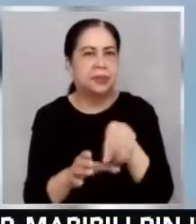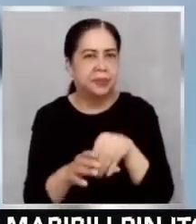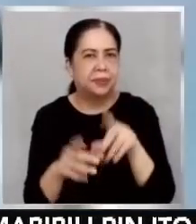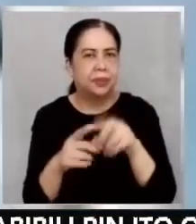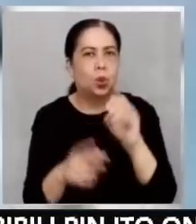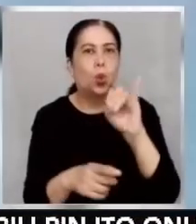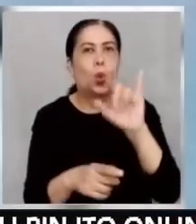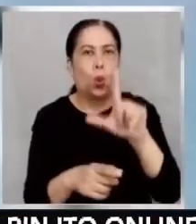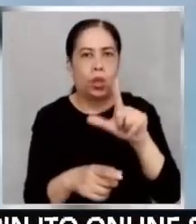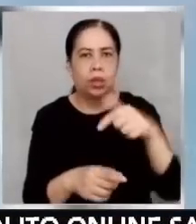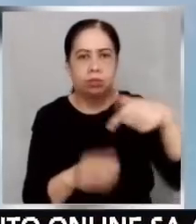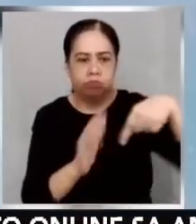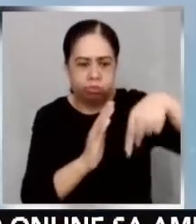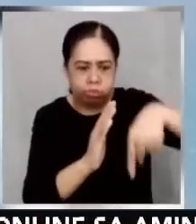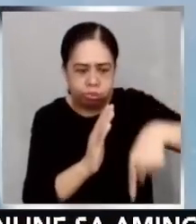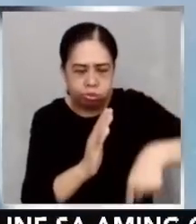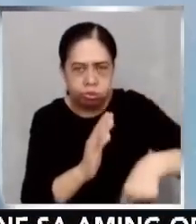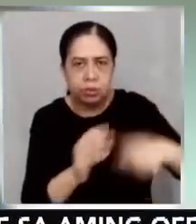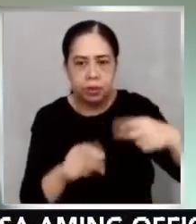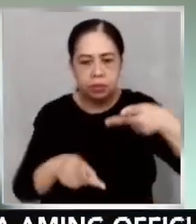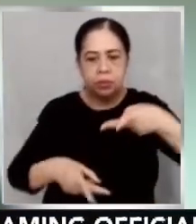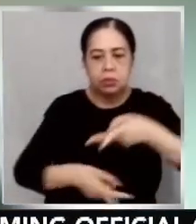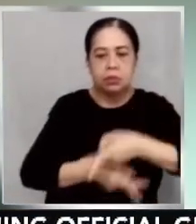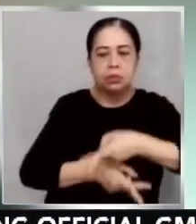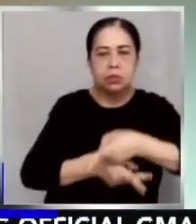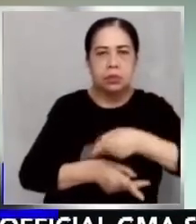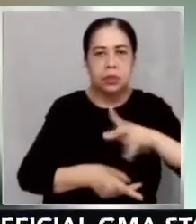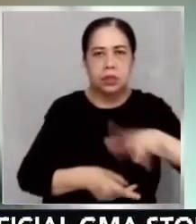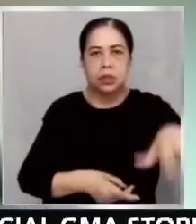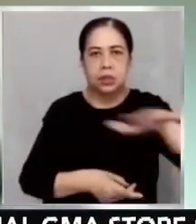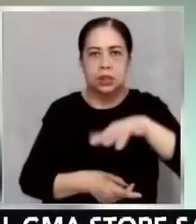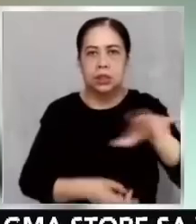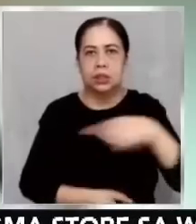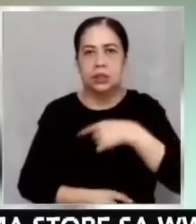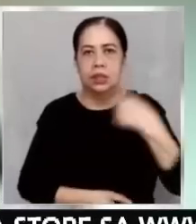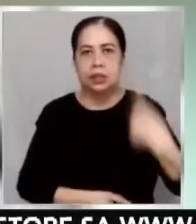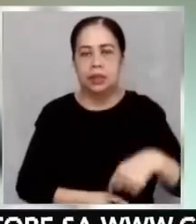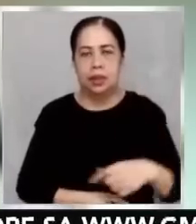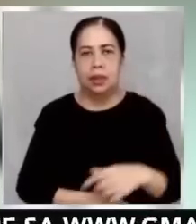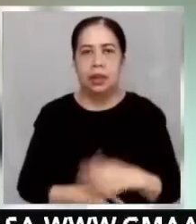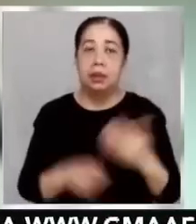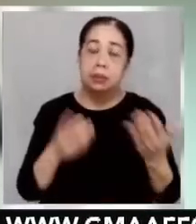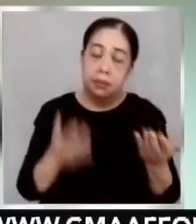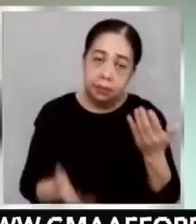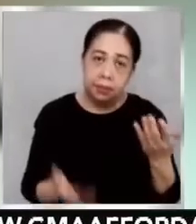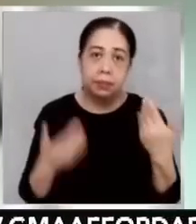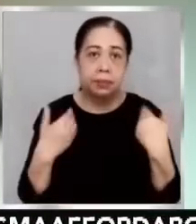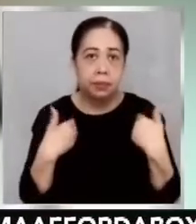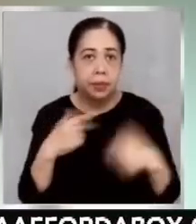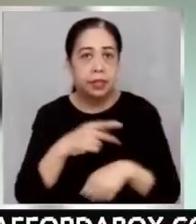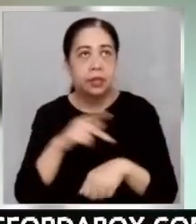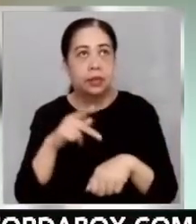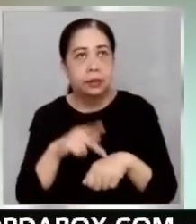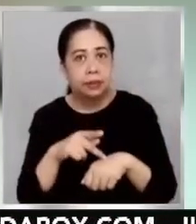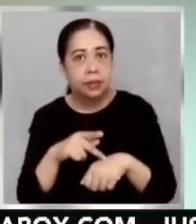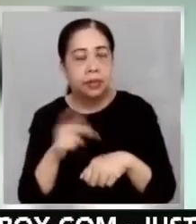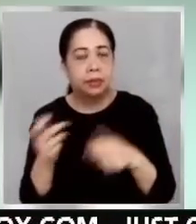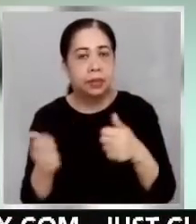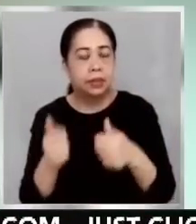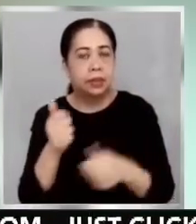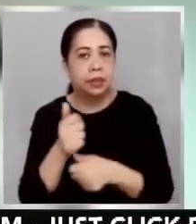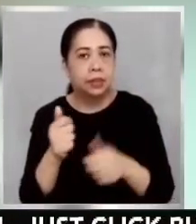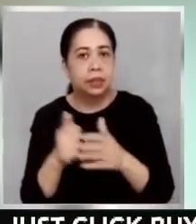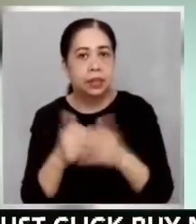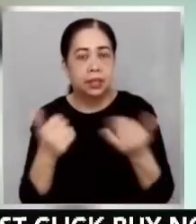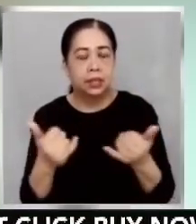exploration ang pagbabantay ng China sa Reed Bank. There's a possibility, of course, that the Philippines under this current